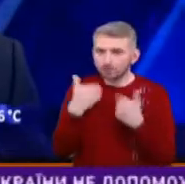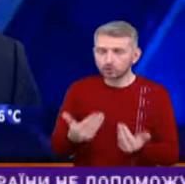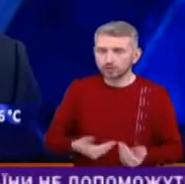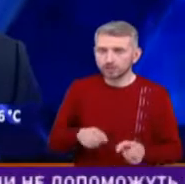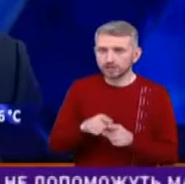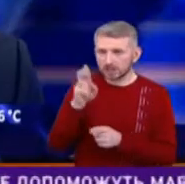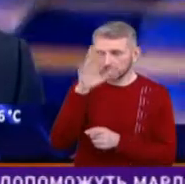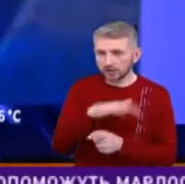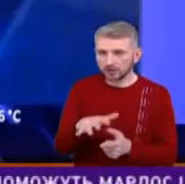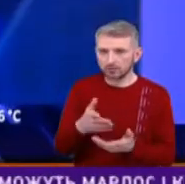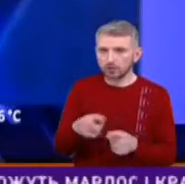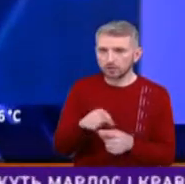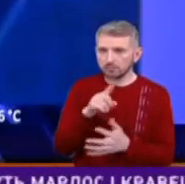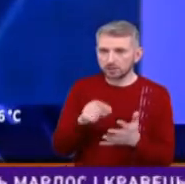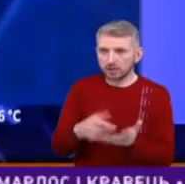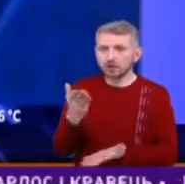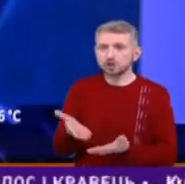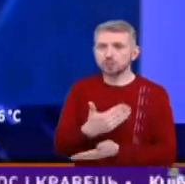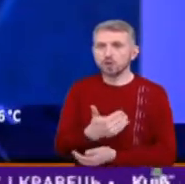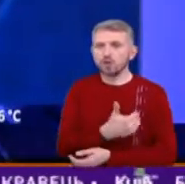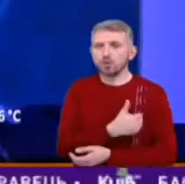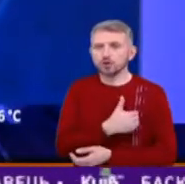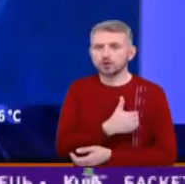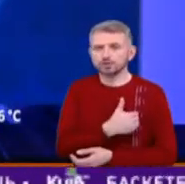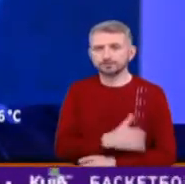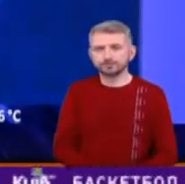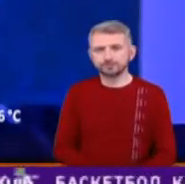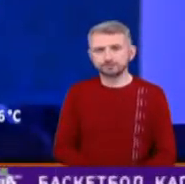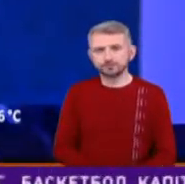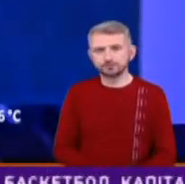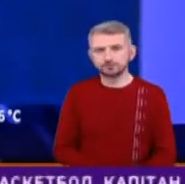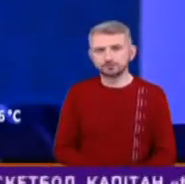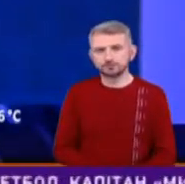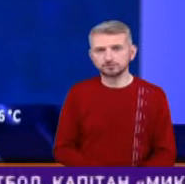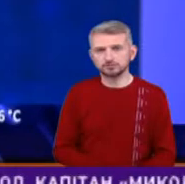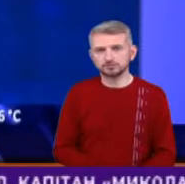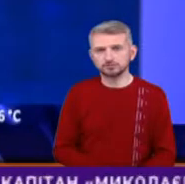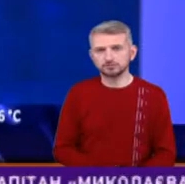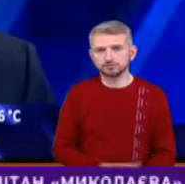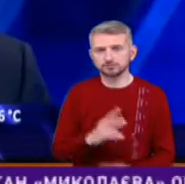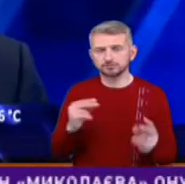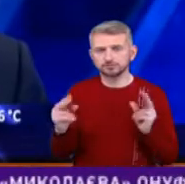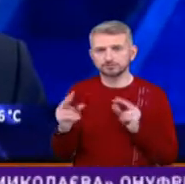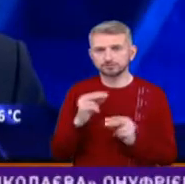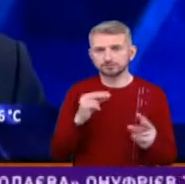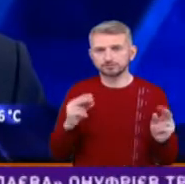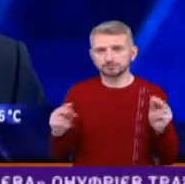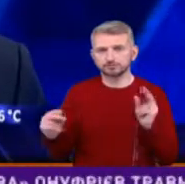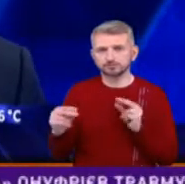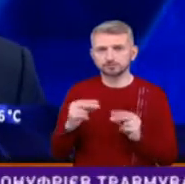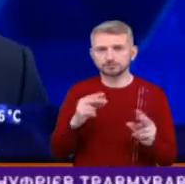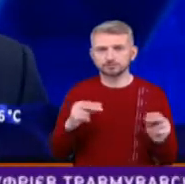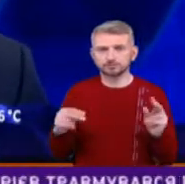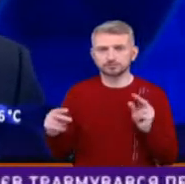є питання. Тому якщо ми хочемо, щоб отримати не лише шоу... Україна не унікальна, повірте мені. Пропорції різні. Подивіться,